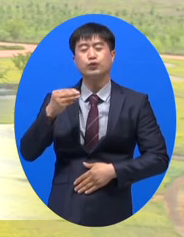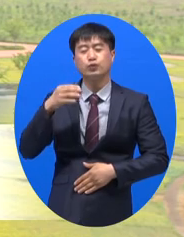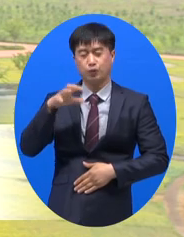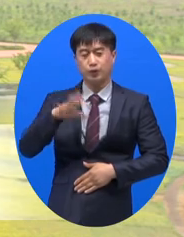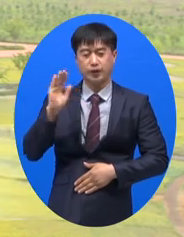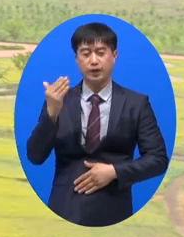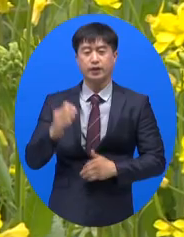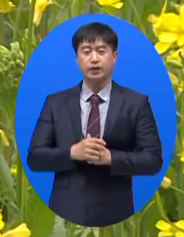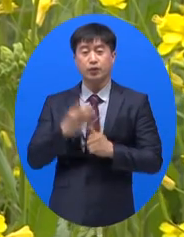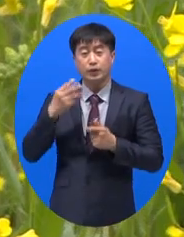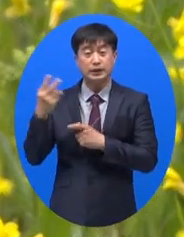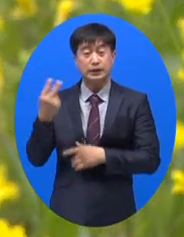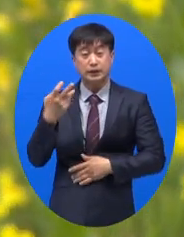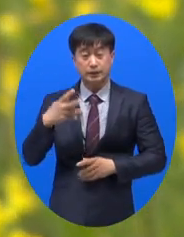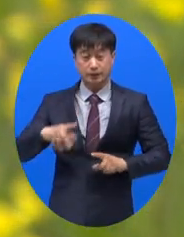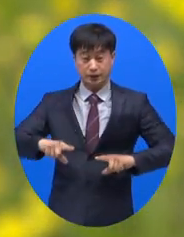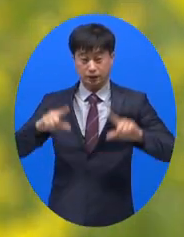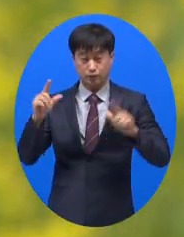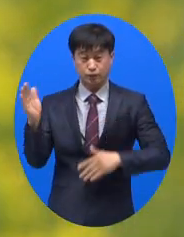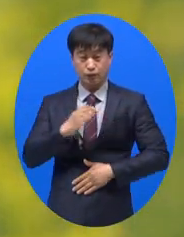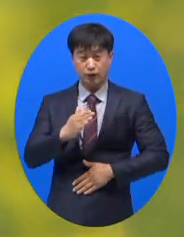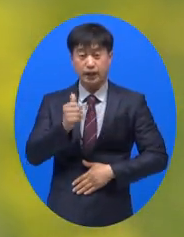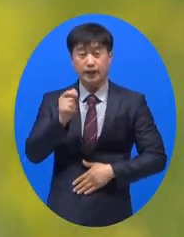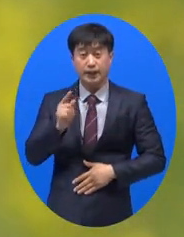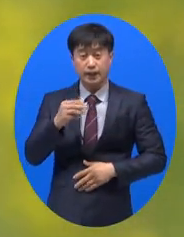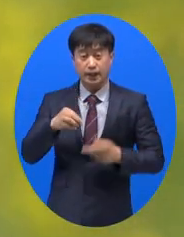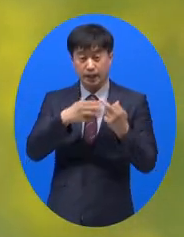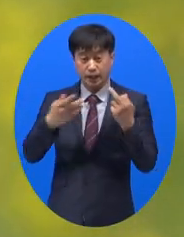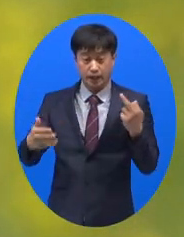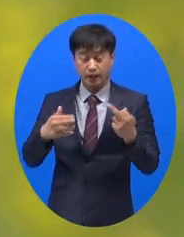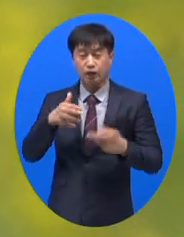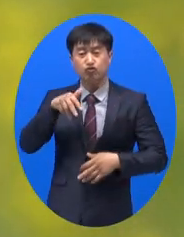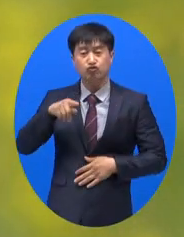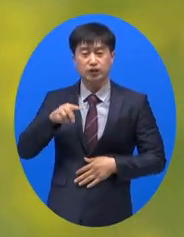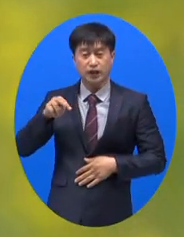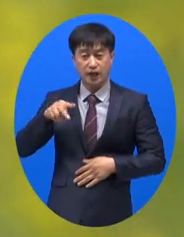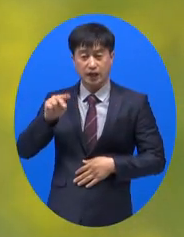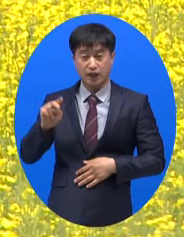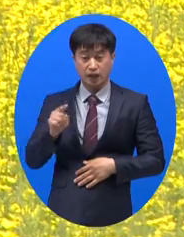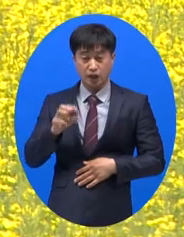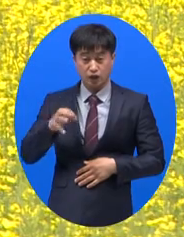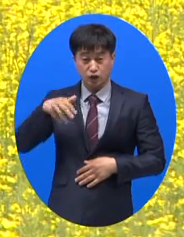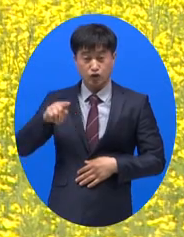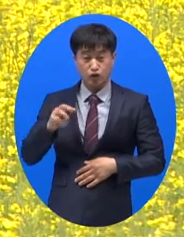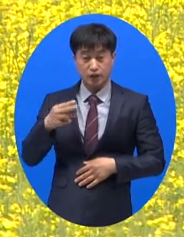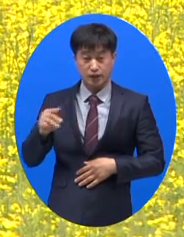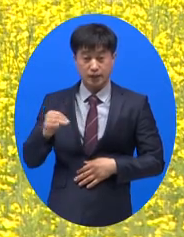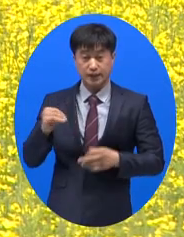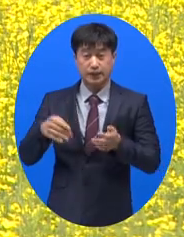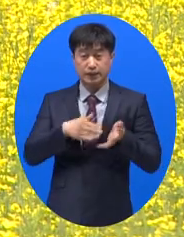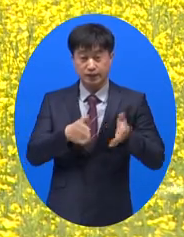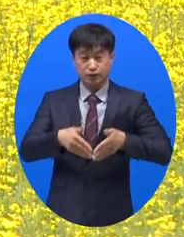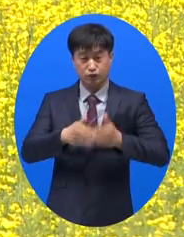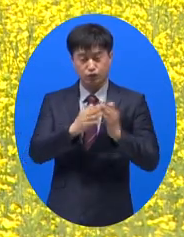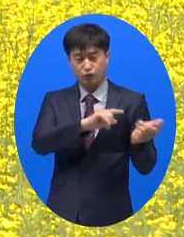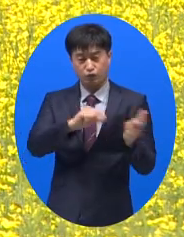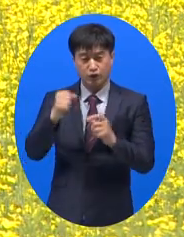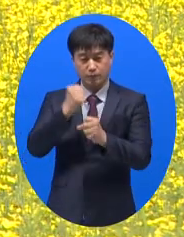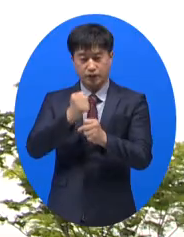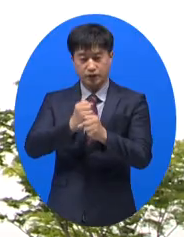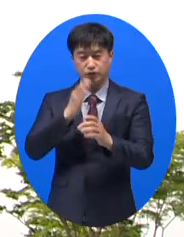공간이 됐을 겁니다 경기도는 2017년부터 한탄강 주상절리 낄 조성 등 새로운 관광자원을 조성하고